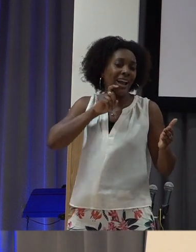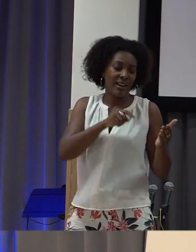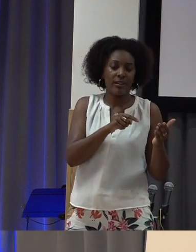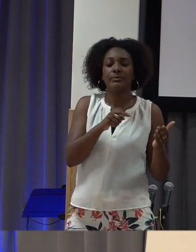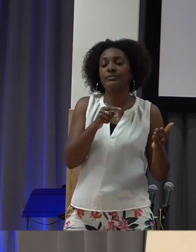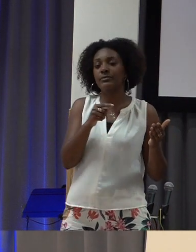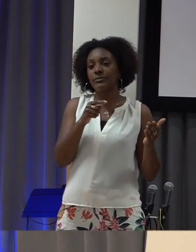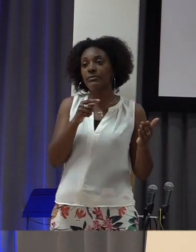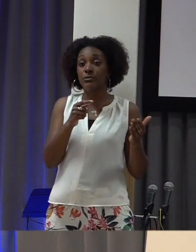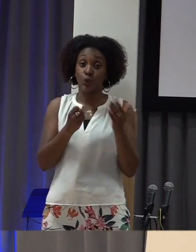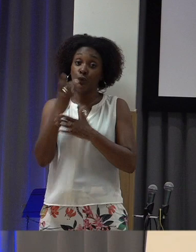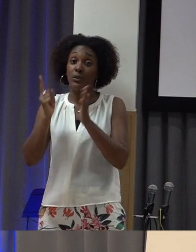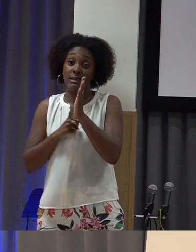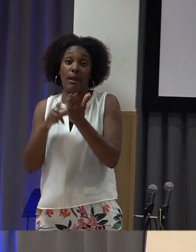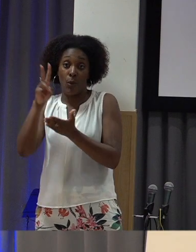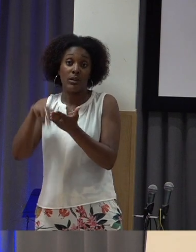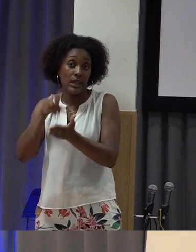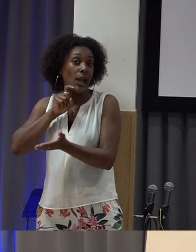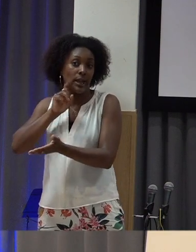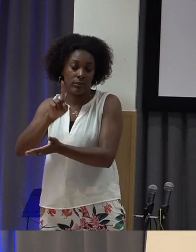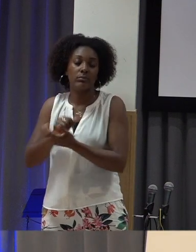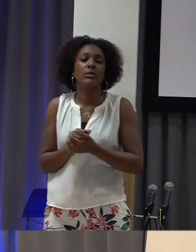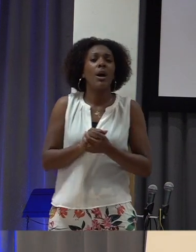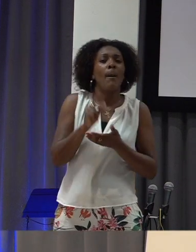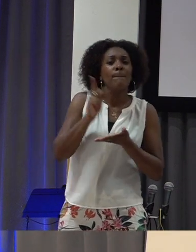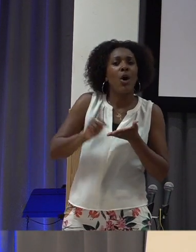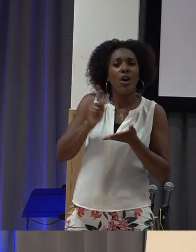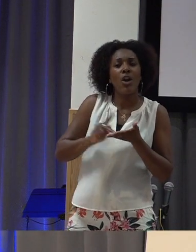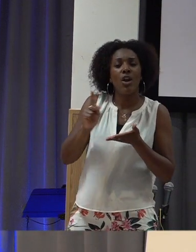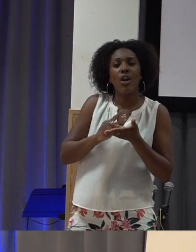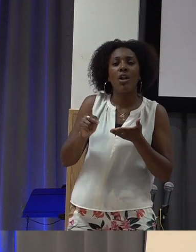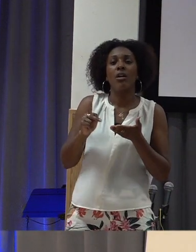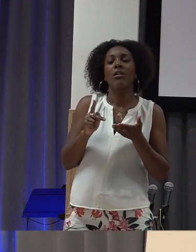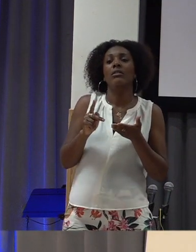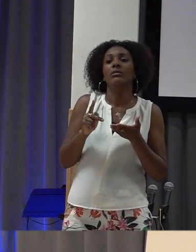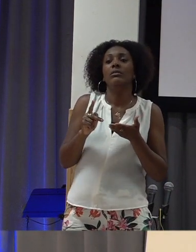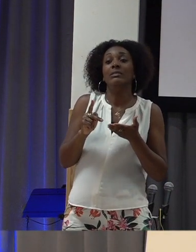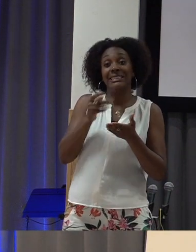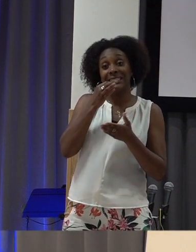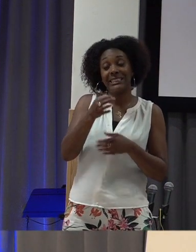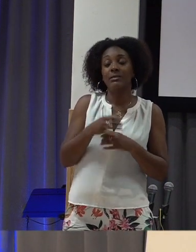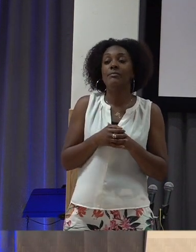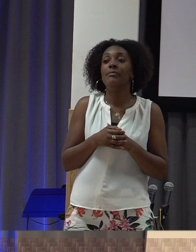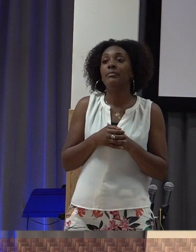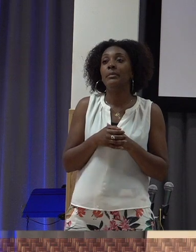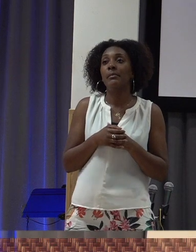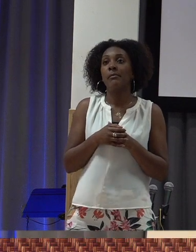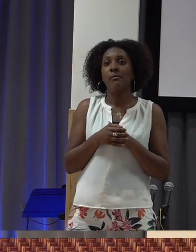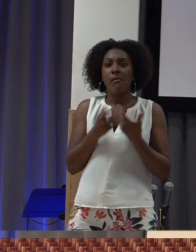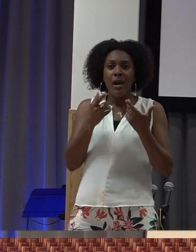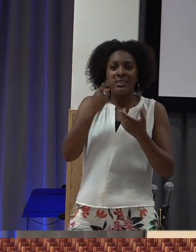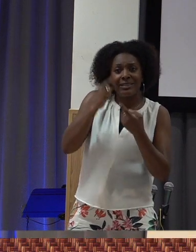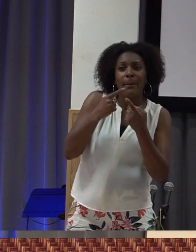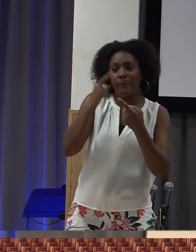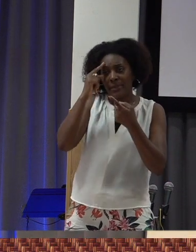Nouveau Testament, entre autres, tant que l'apôtre Paul, c'est dans le livre des Actes au chapitre 17, tant que l'apôtre Paul parlait